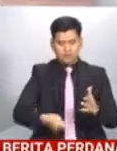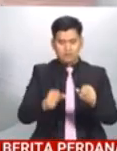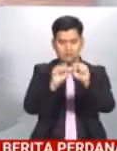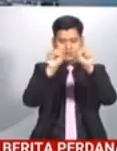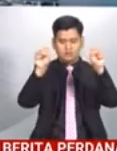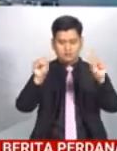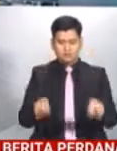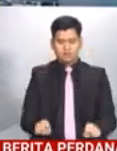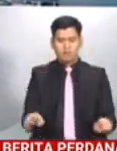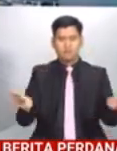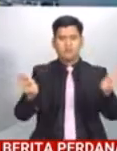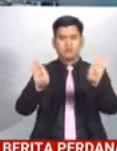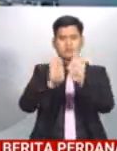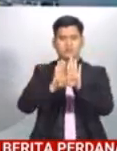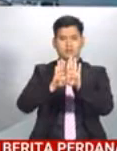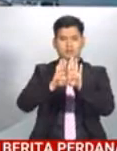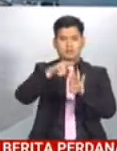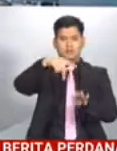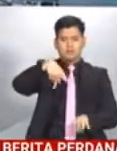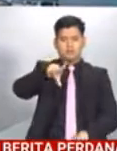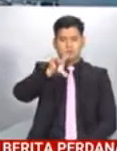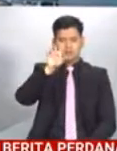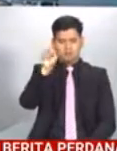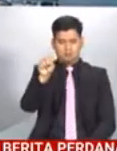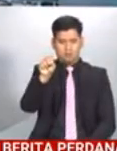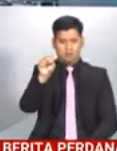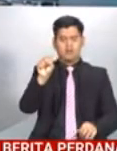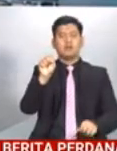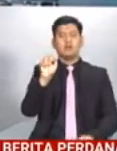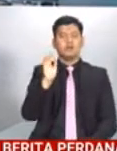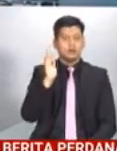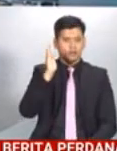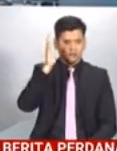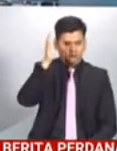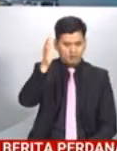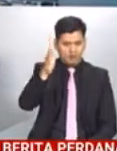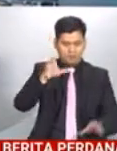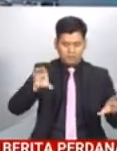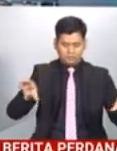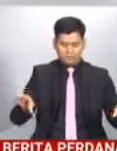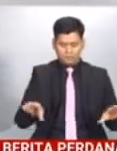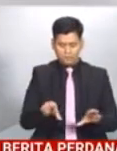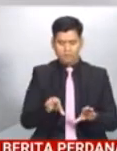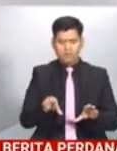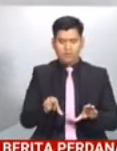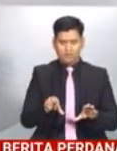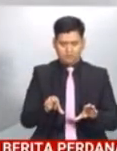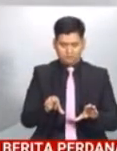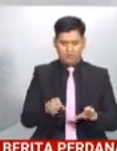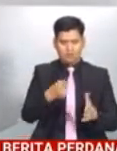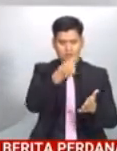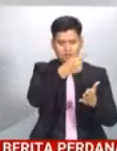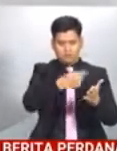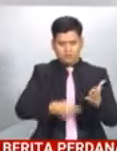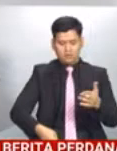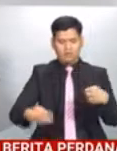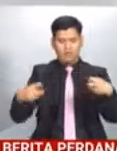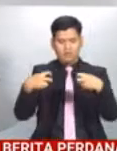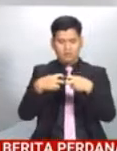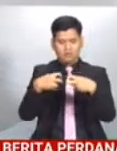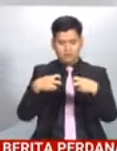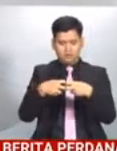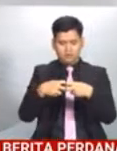pengarah urusan plus Datuk ASM Ismail Syarikat konsesi lebuh Rai itu telah melaksanakan operasi kutipan tol elektronik etc